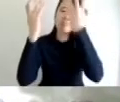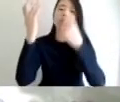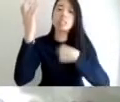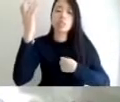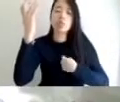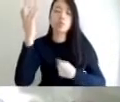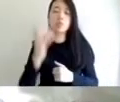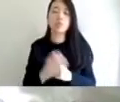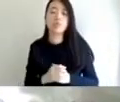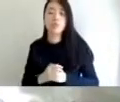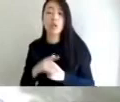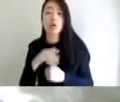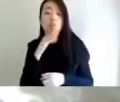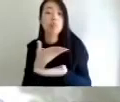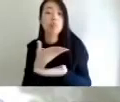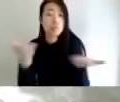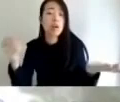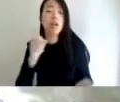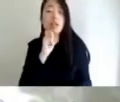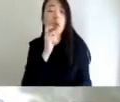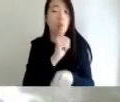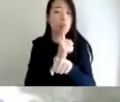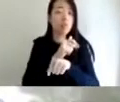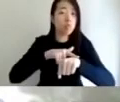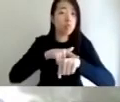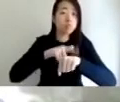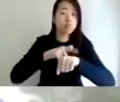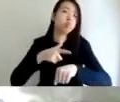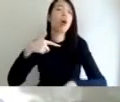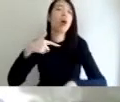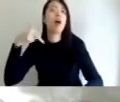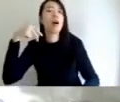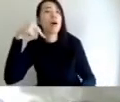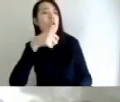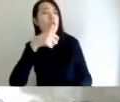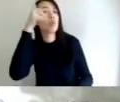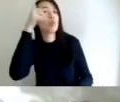咁如果大家有機會咧去九龍公園咧，都可以探訪一下